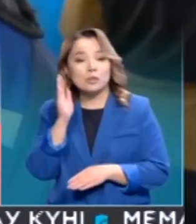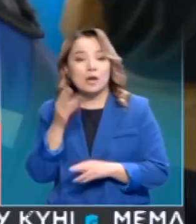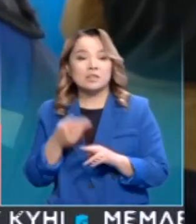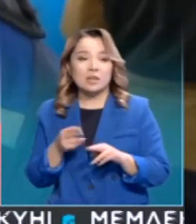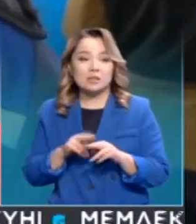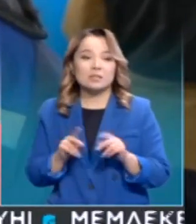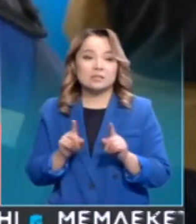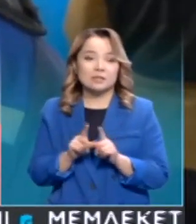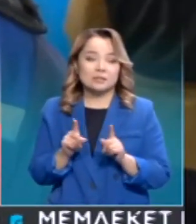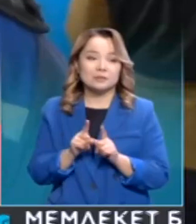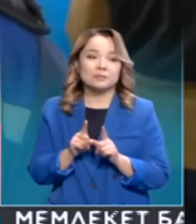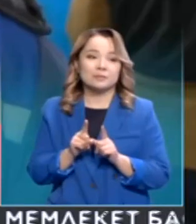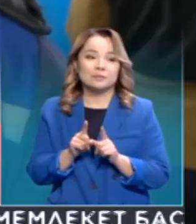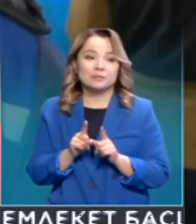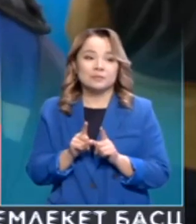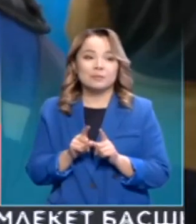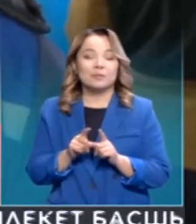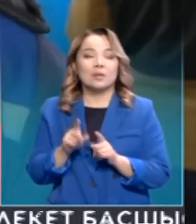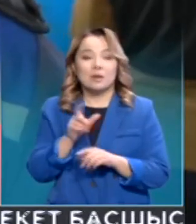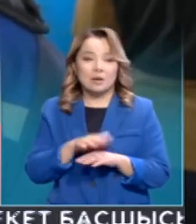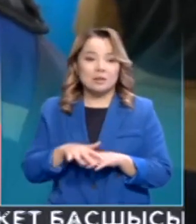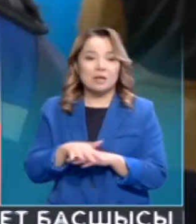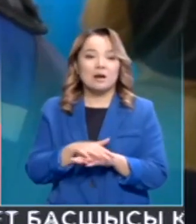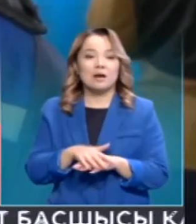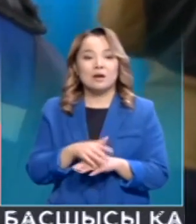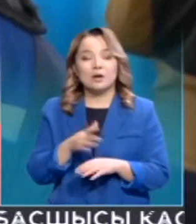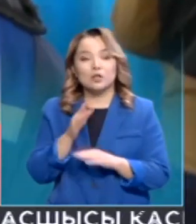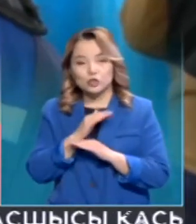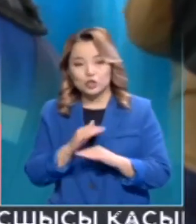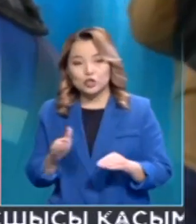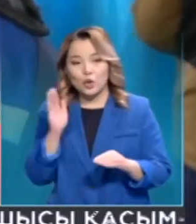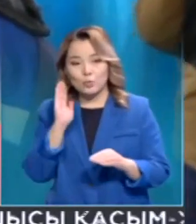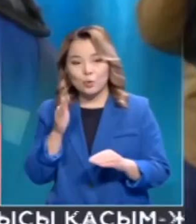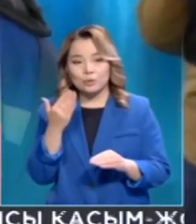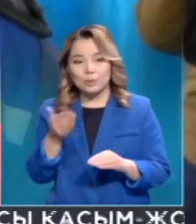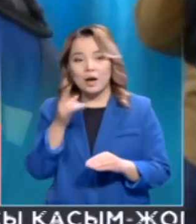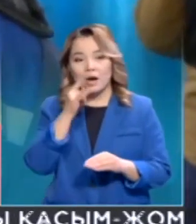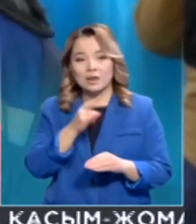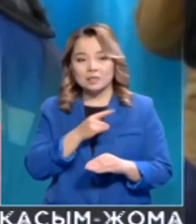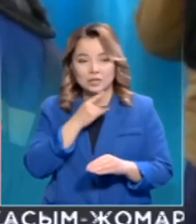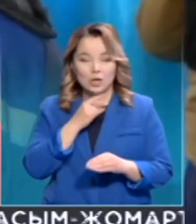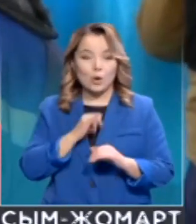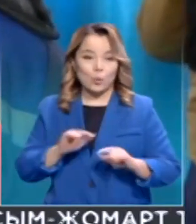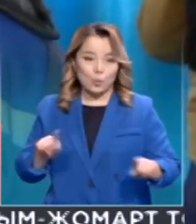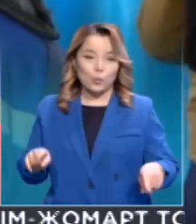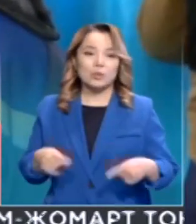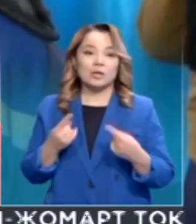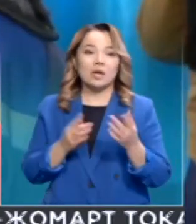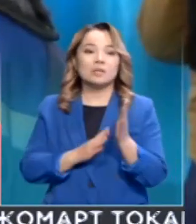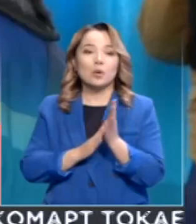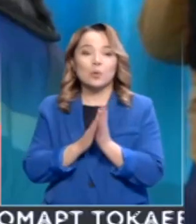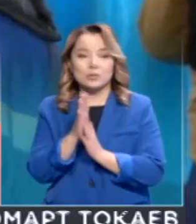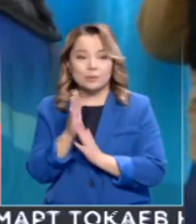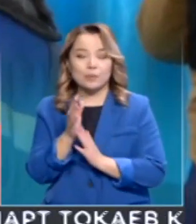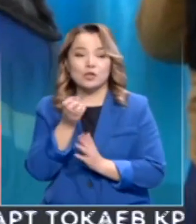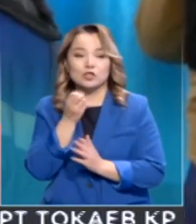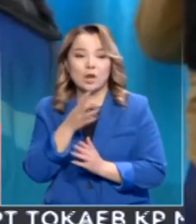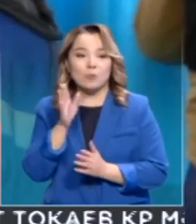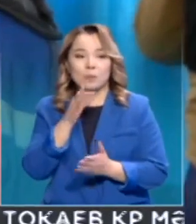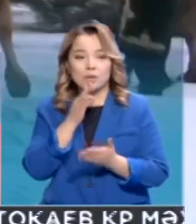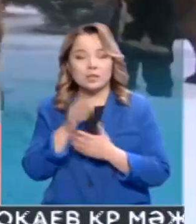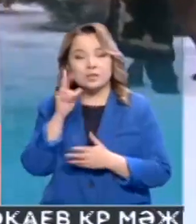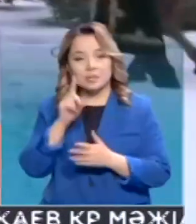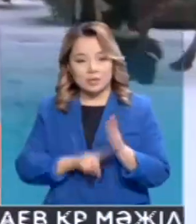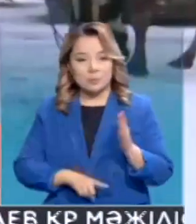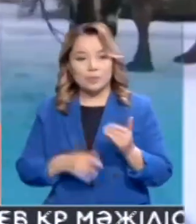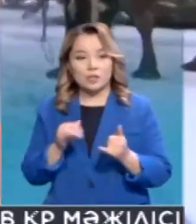ауыл ел жұртымыз тыныш болып, Қазақстанымыздың өркендеп өсіп жақсы болуына тілектеспіз